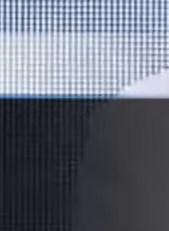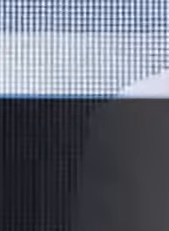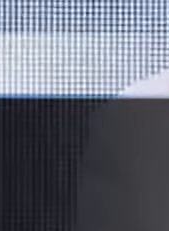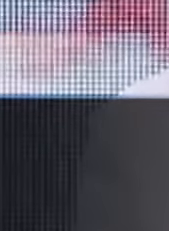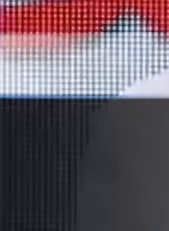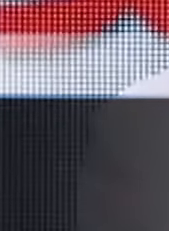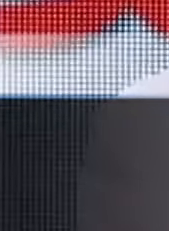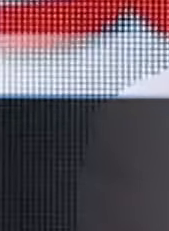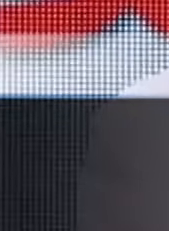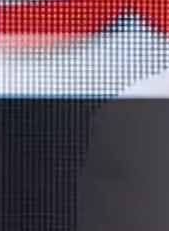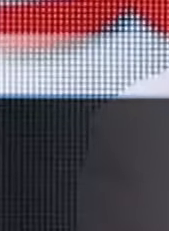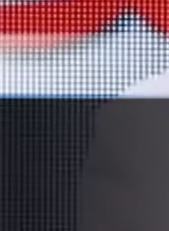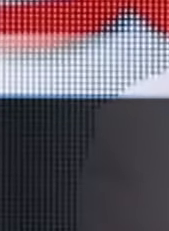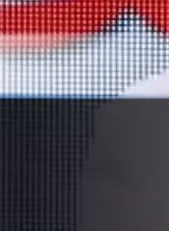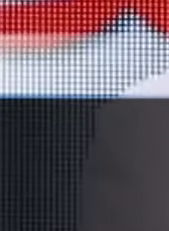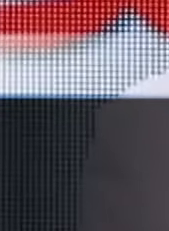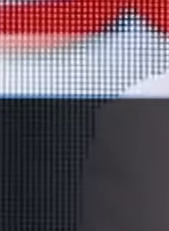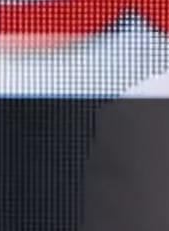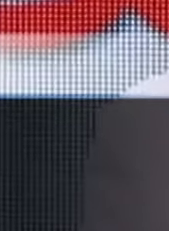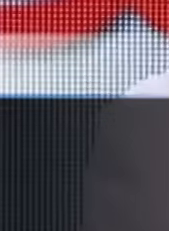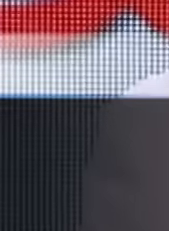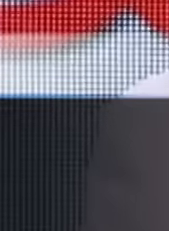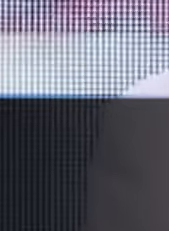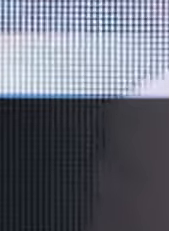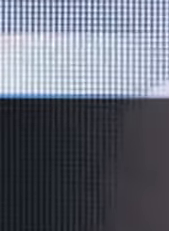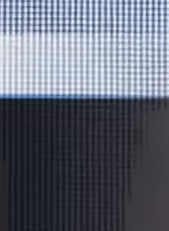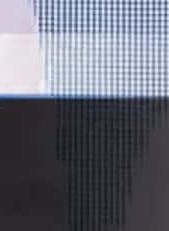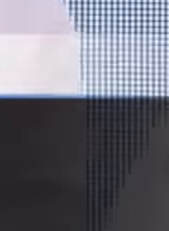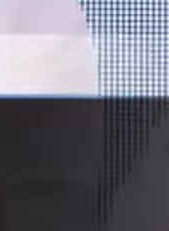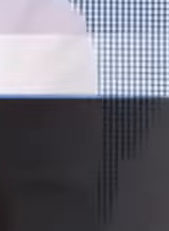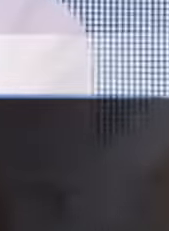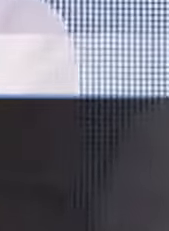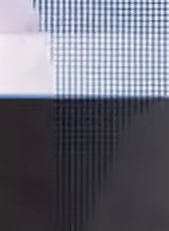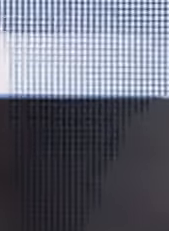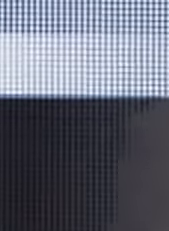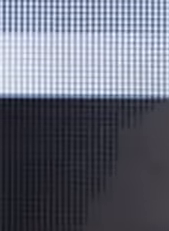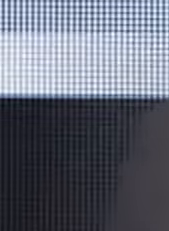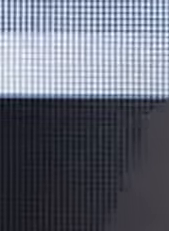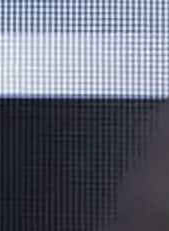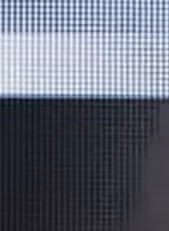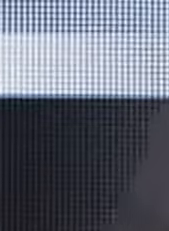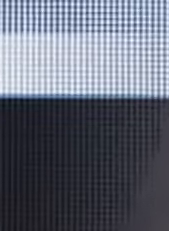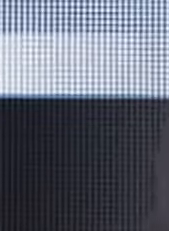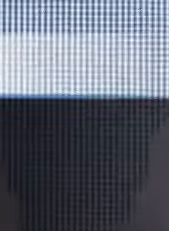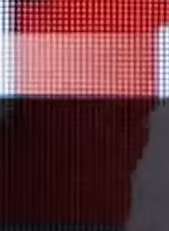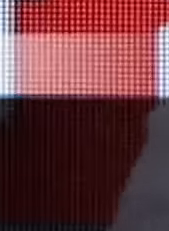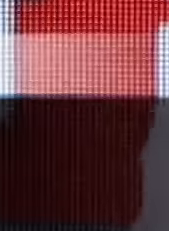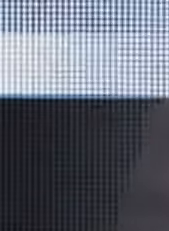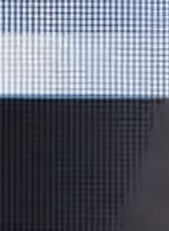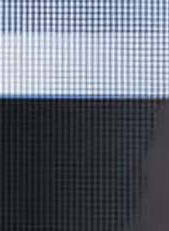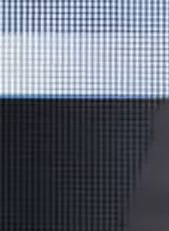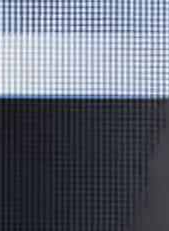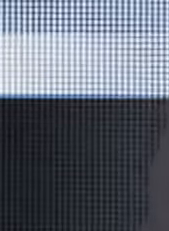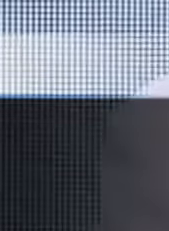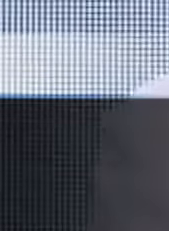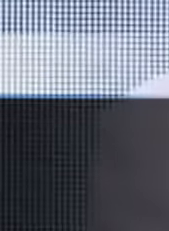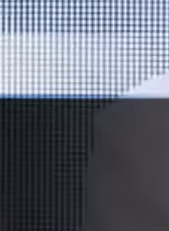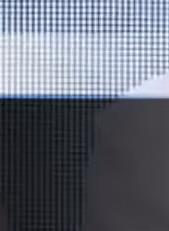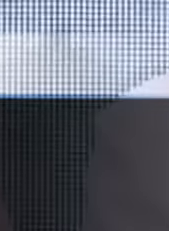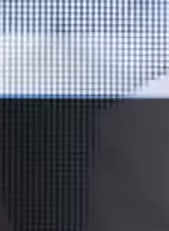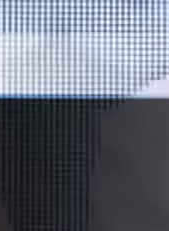여러분을 두려워하게 해주십시오. 대한민국을 두려워하게 해주십시오. 저희는 여러분을 두려워합니다. 힘을